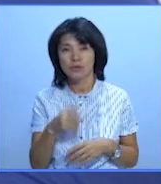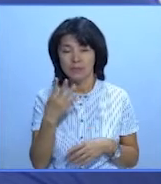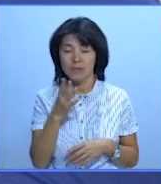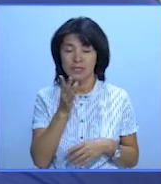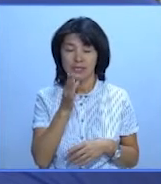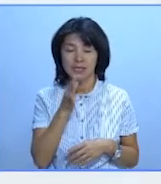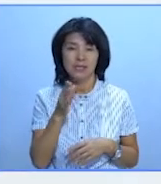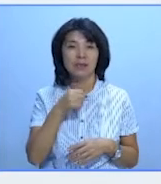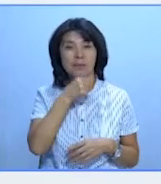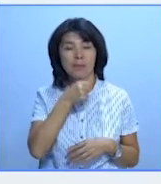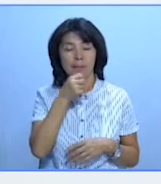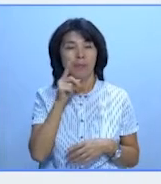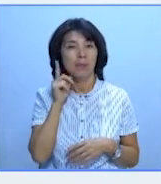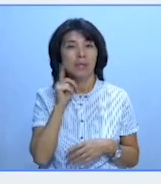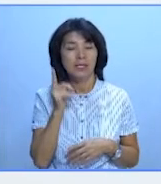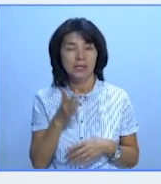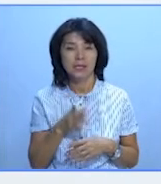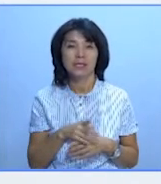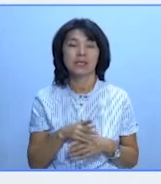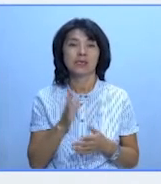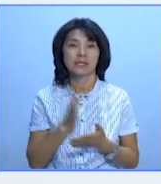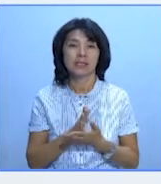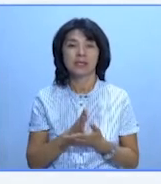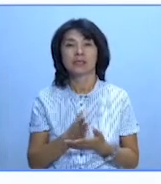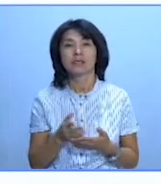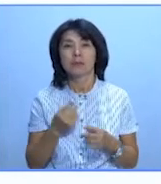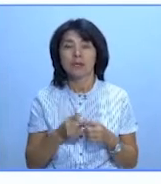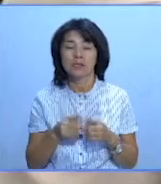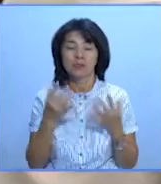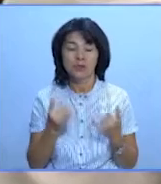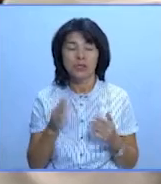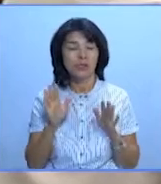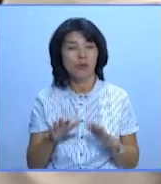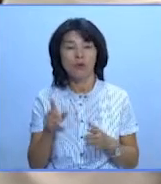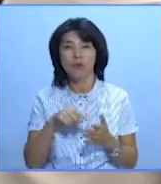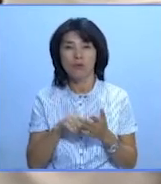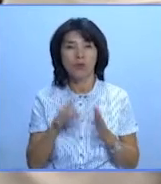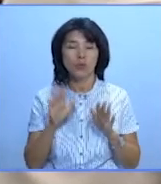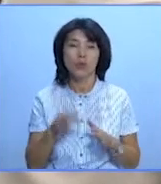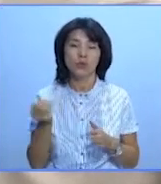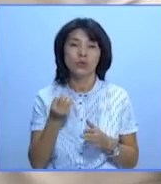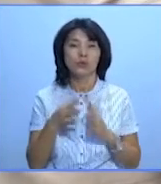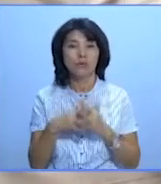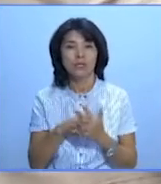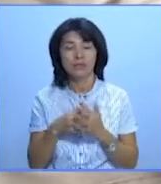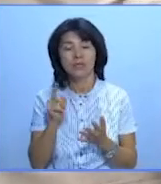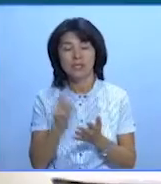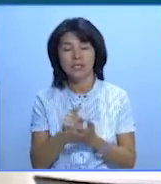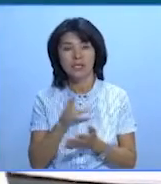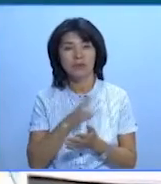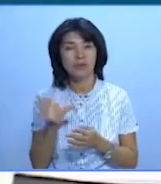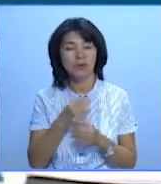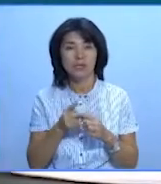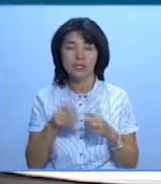керек, праймериз тек қана облыс орталығында ғана емес, аудан қалаларда да қарқынды жүргізілуде. Ақсу ауылдық аймағына қарасты Қызылжардағы бастауыш партия